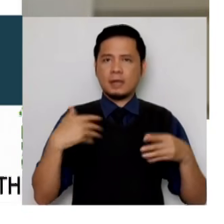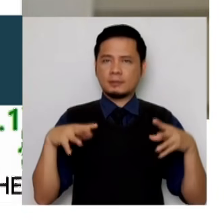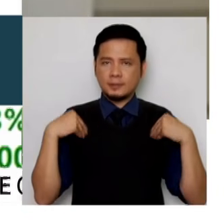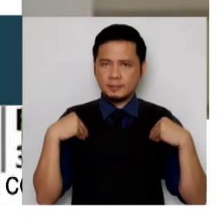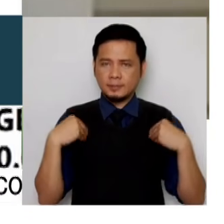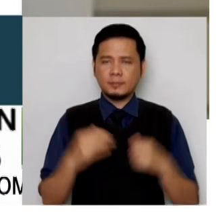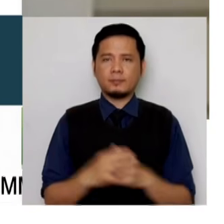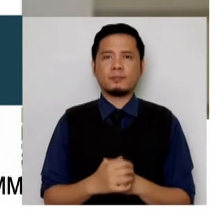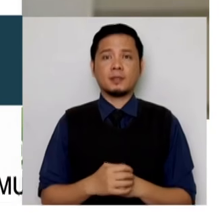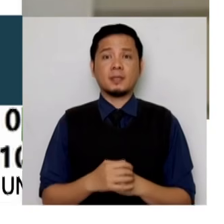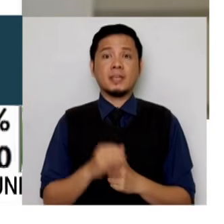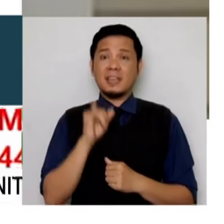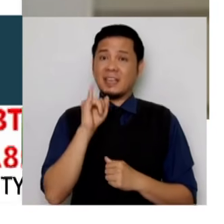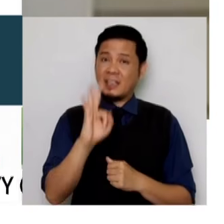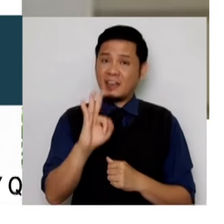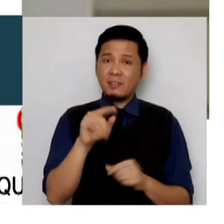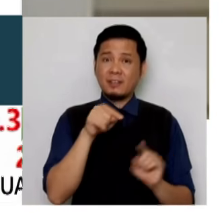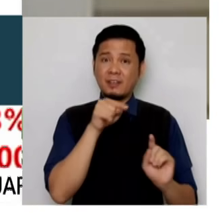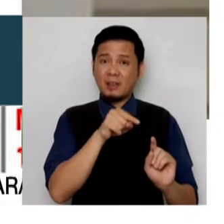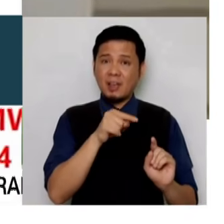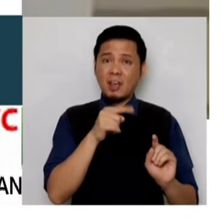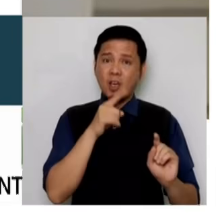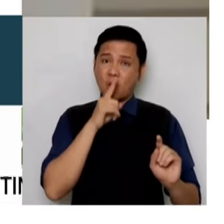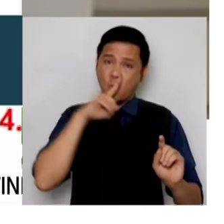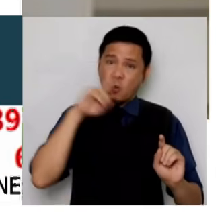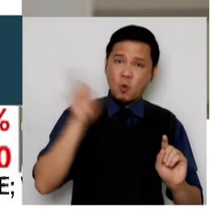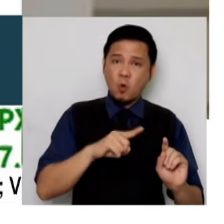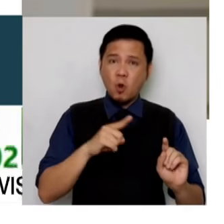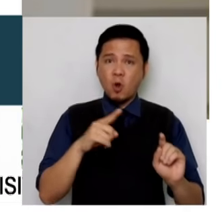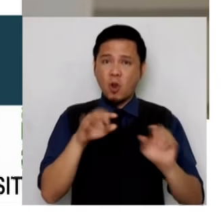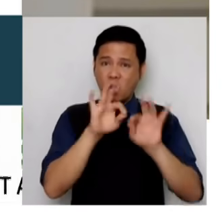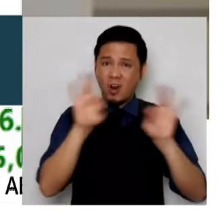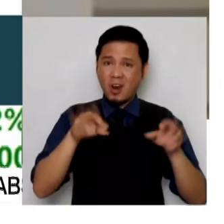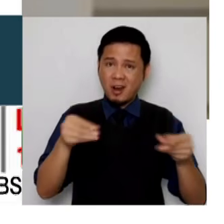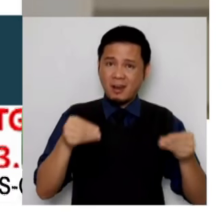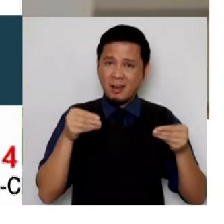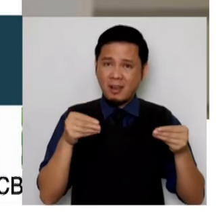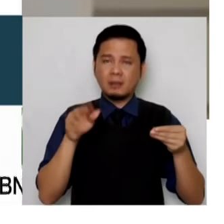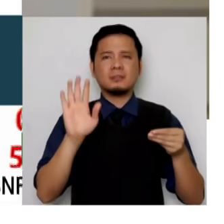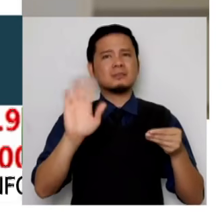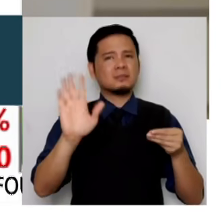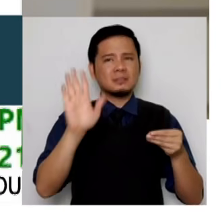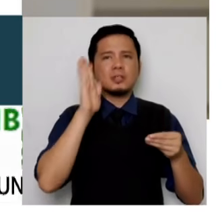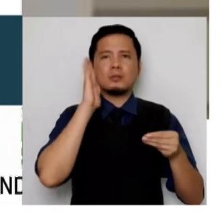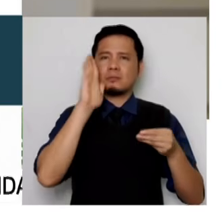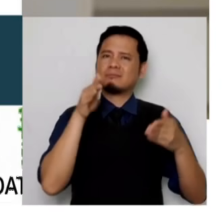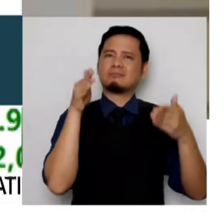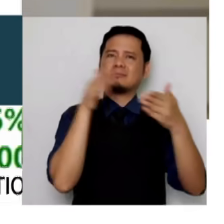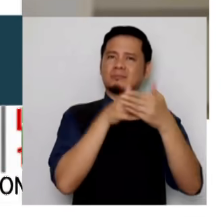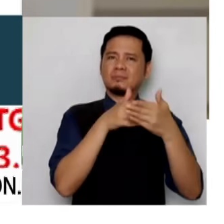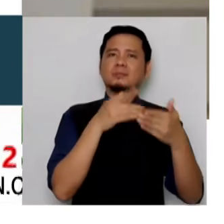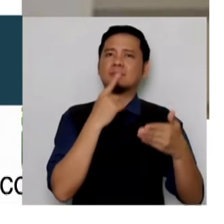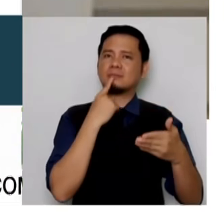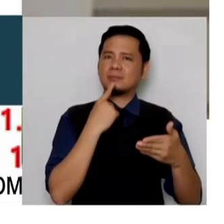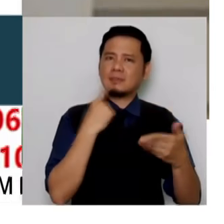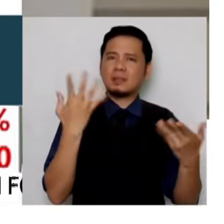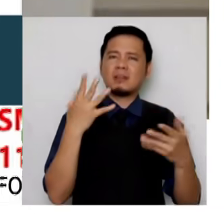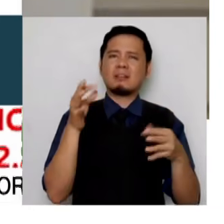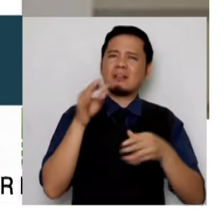order, we would appeal and we would ask the DILG na i-reconsider sana naman nila ito, no? Why so?